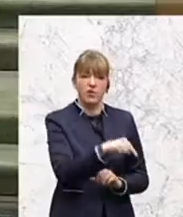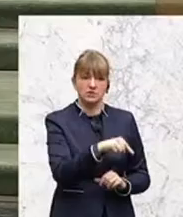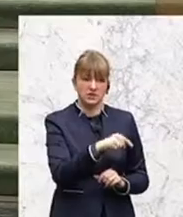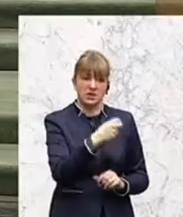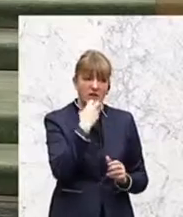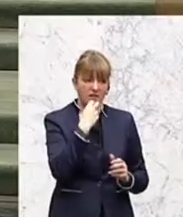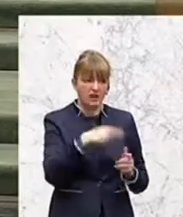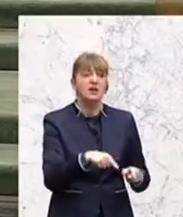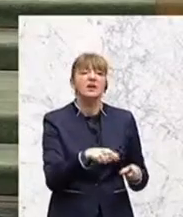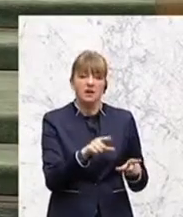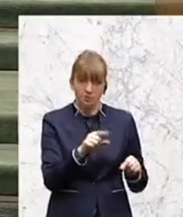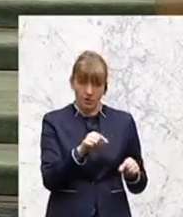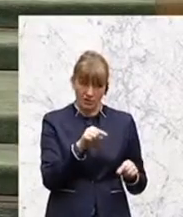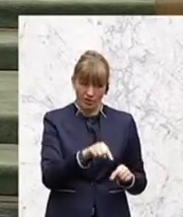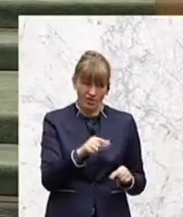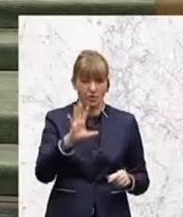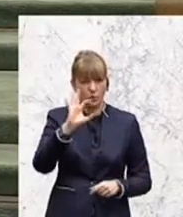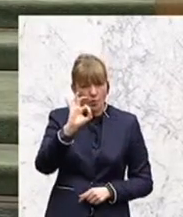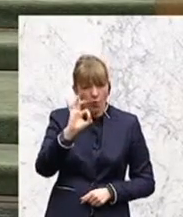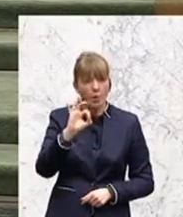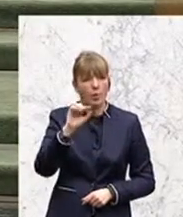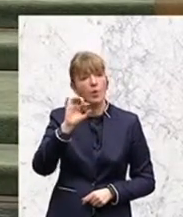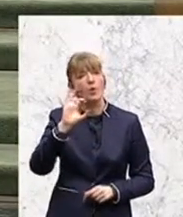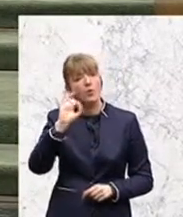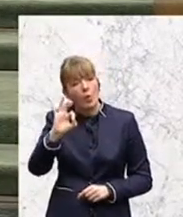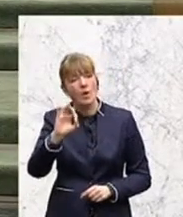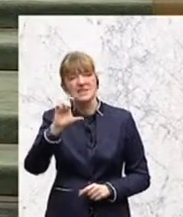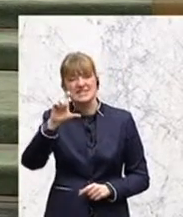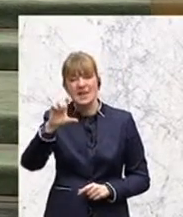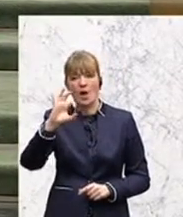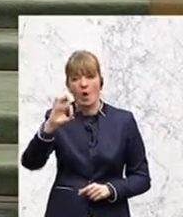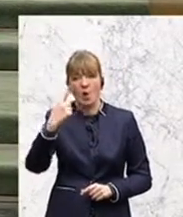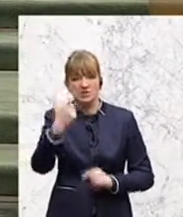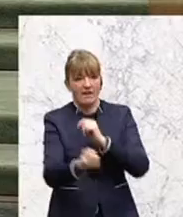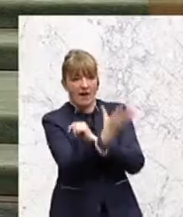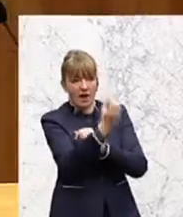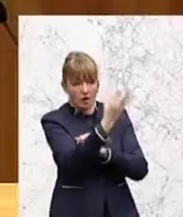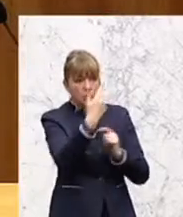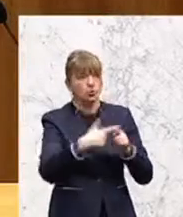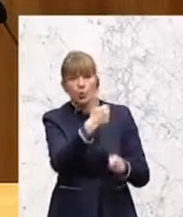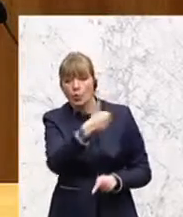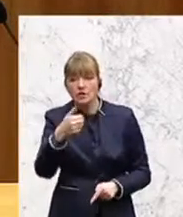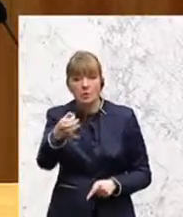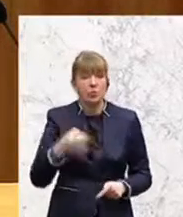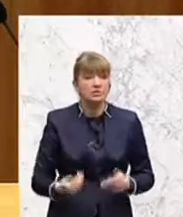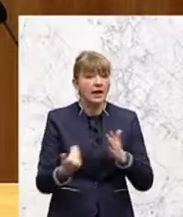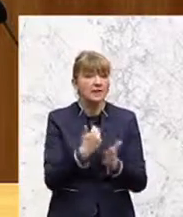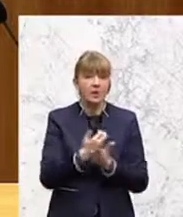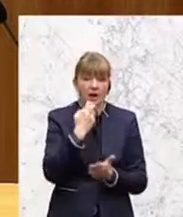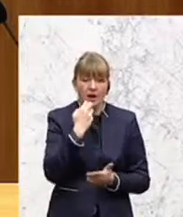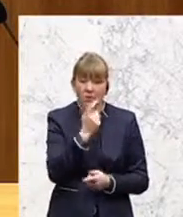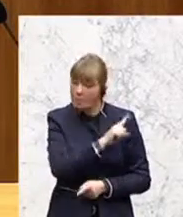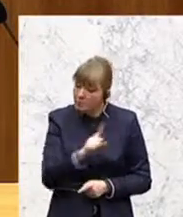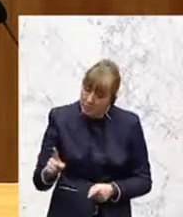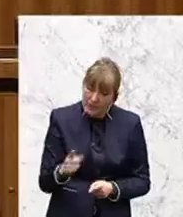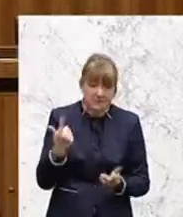Herr Finanzminister. Das heißt null CO2-Ausstoß netto und 100% erneuerbare Energie bis zum